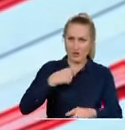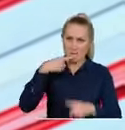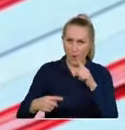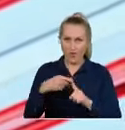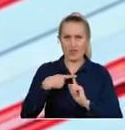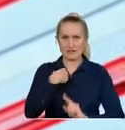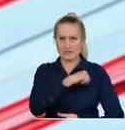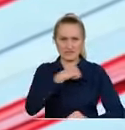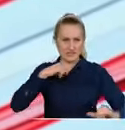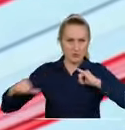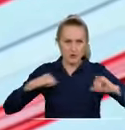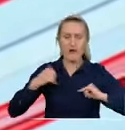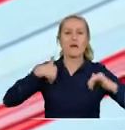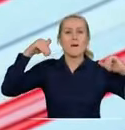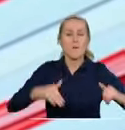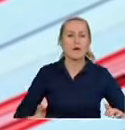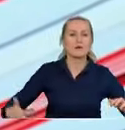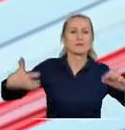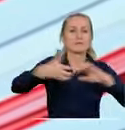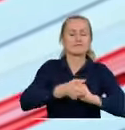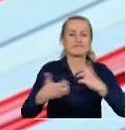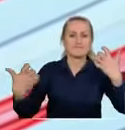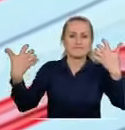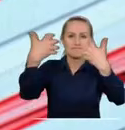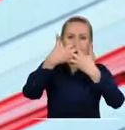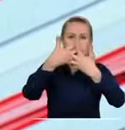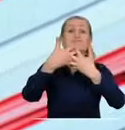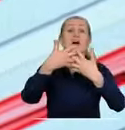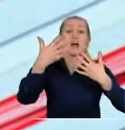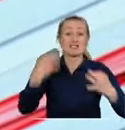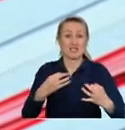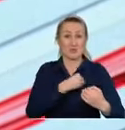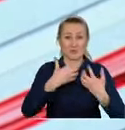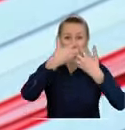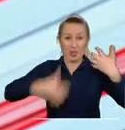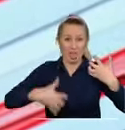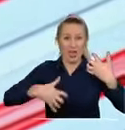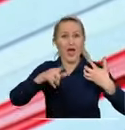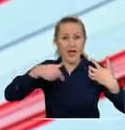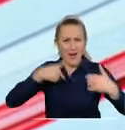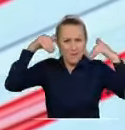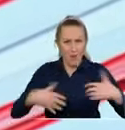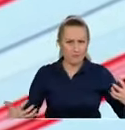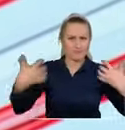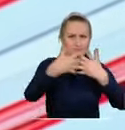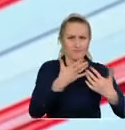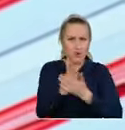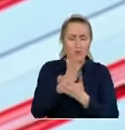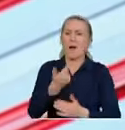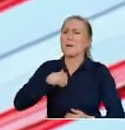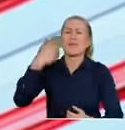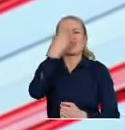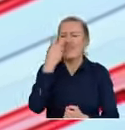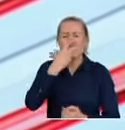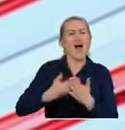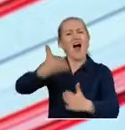samorządowiec, zszyć Polskę precyzyjnie, Polskę rozdartą dzisiaj na pół. Mnie nie interesują spory z przeszłości.